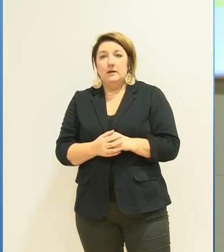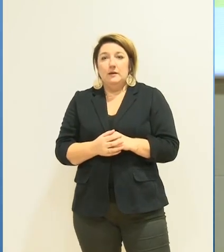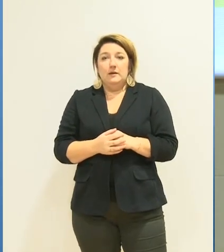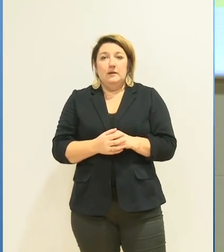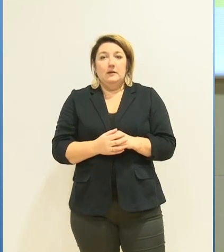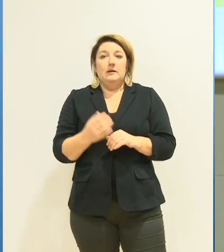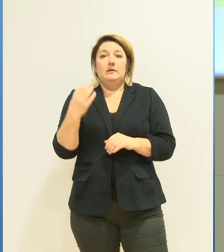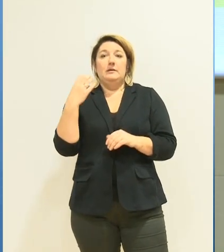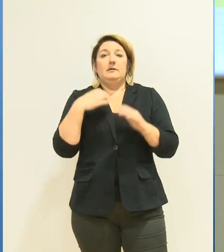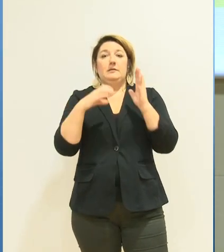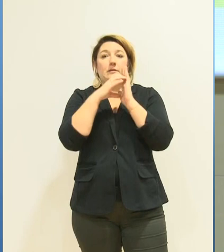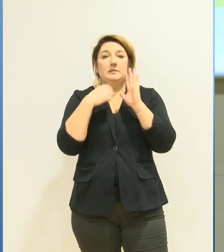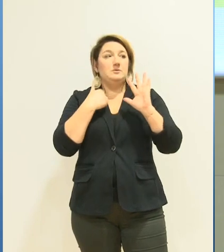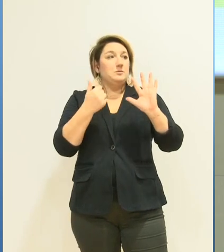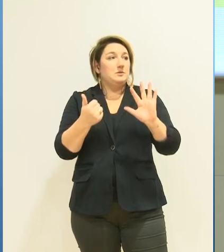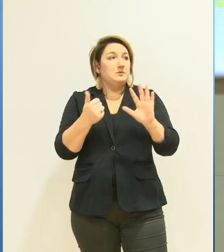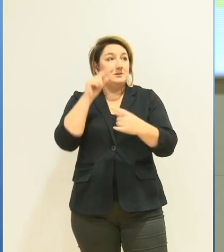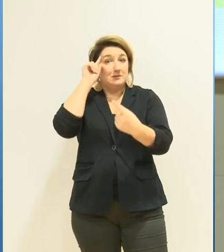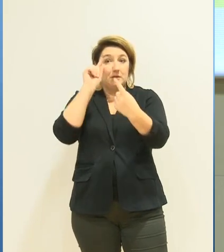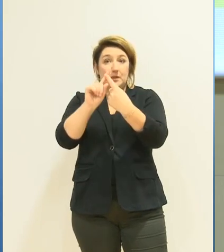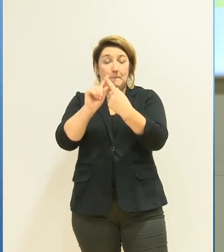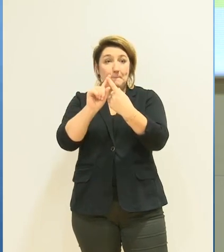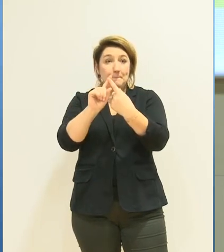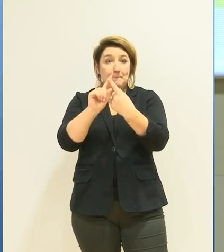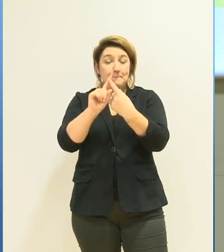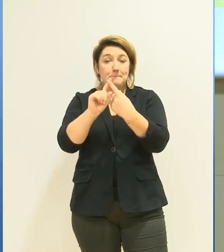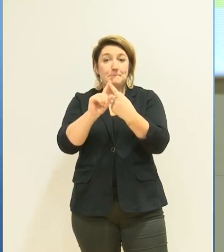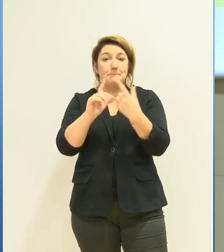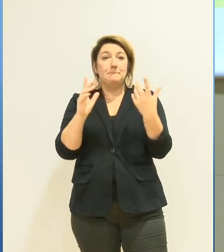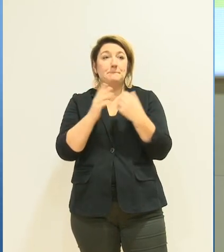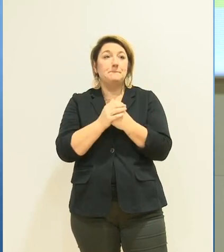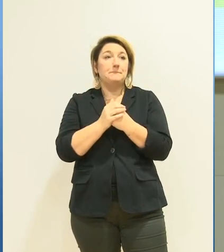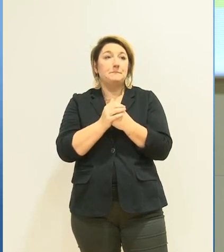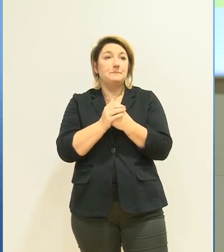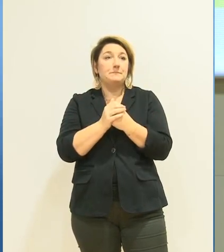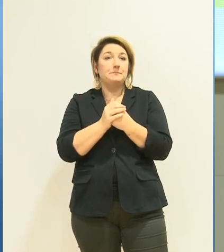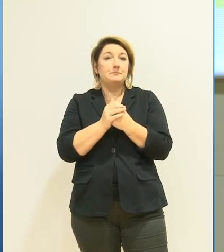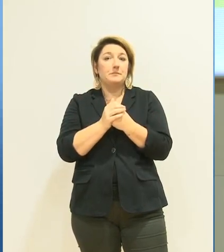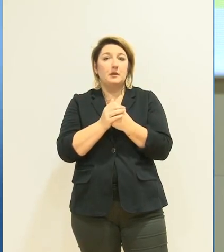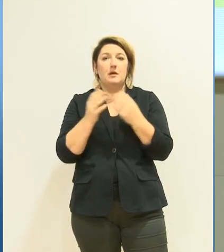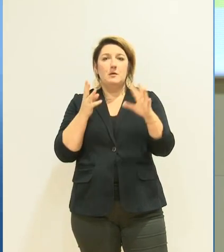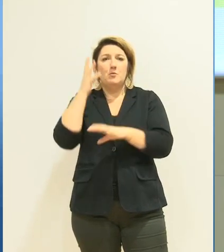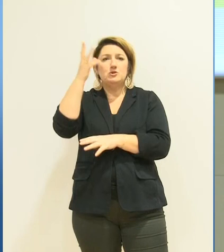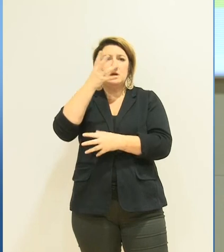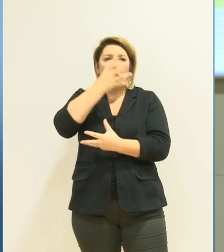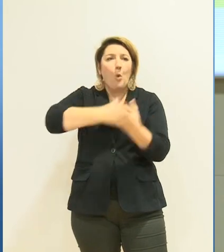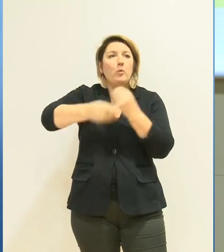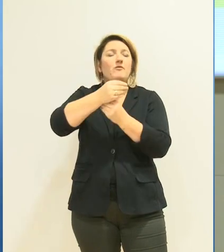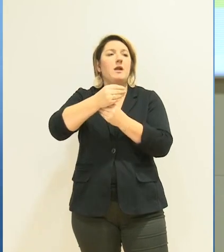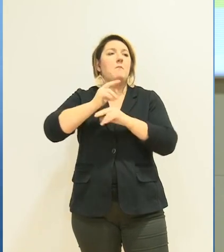délibération numéro 6 c elle porte sur l'approbation des orientations du projet de renouvellement urbain